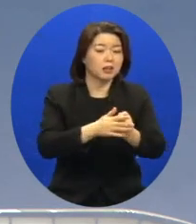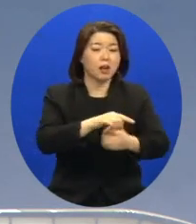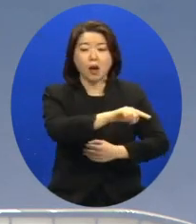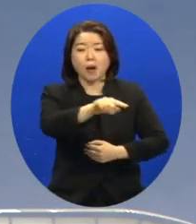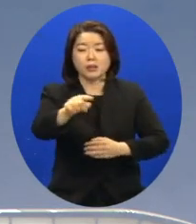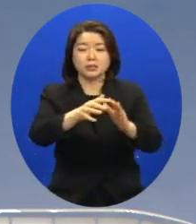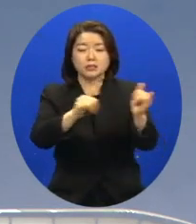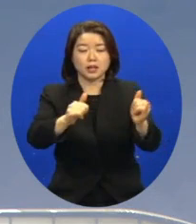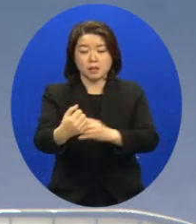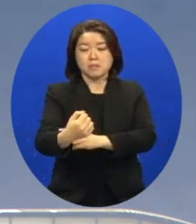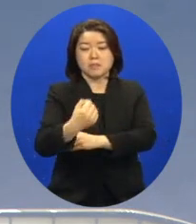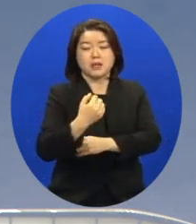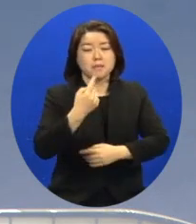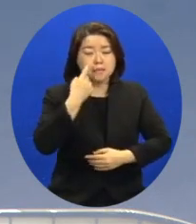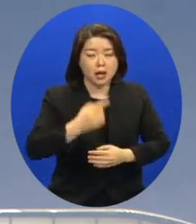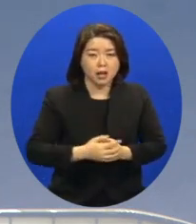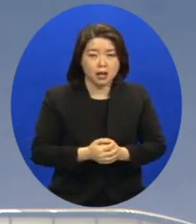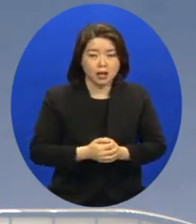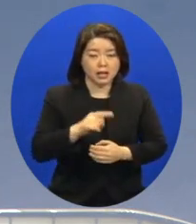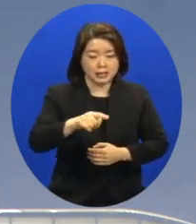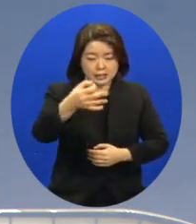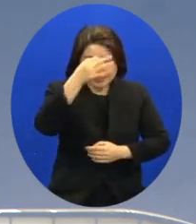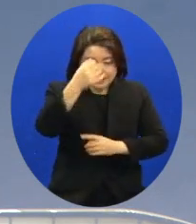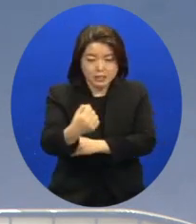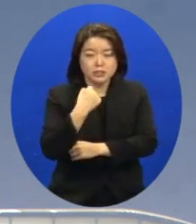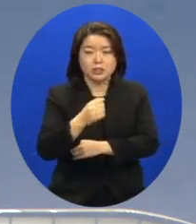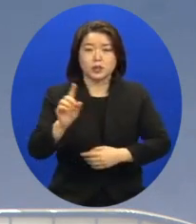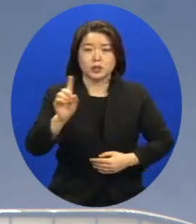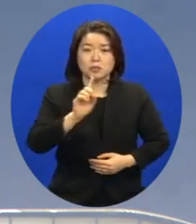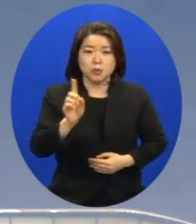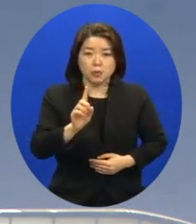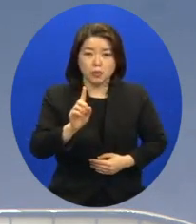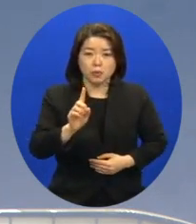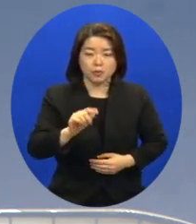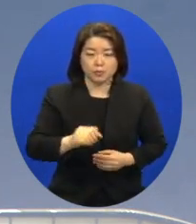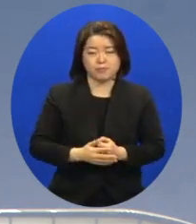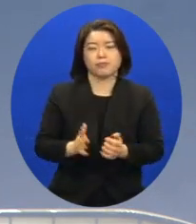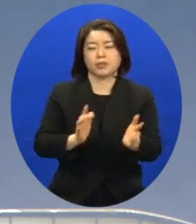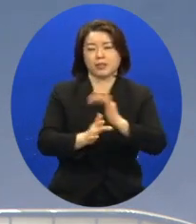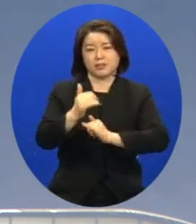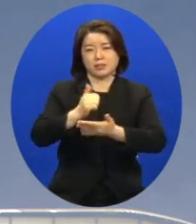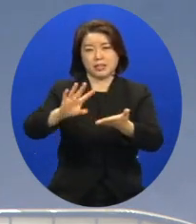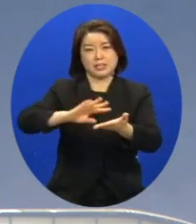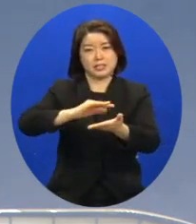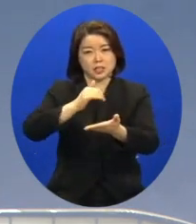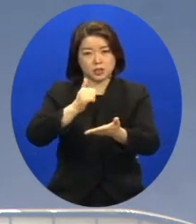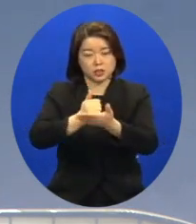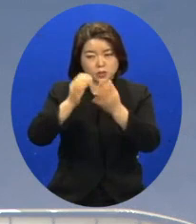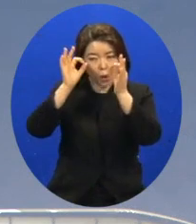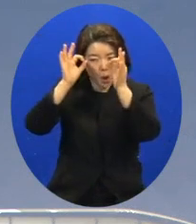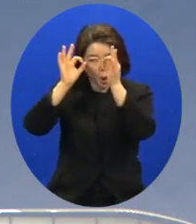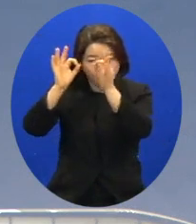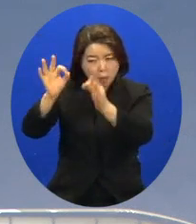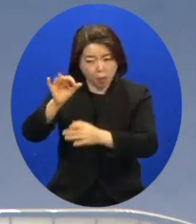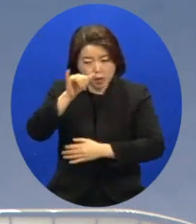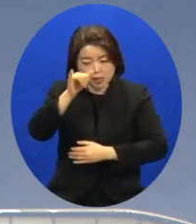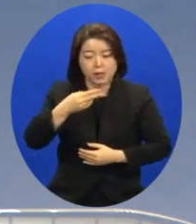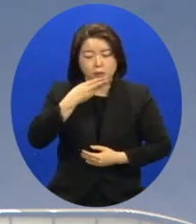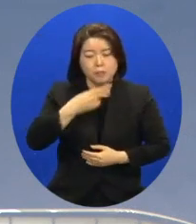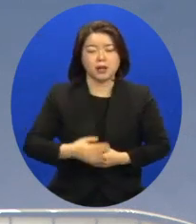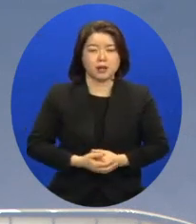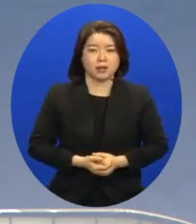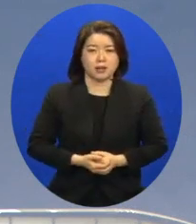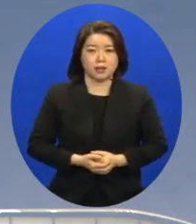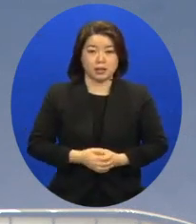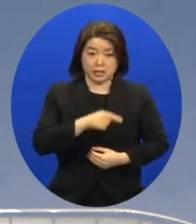능력을 보겠다는 거예요. 그때 그 능력이 뭡니까? 예수 그리스도를 볼 수 있는가 하는 거예요.